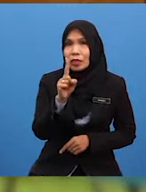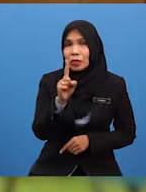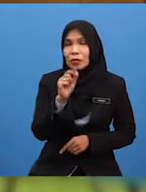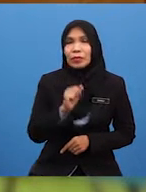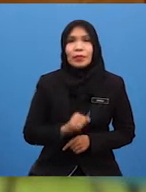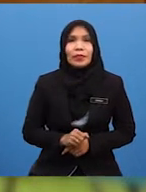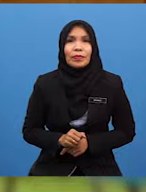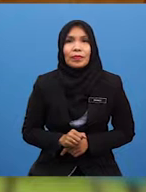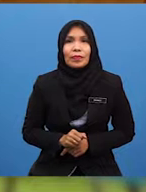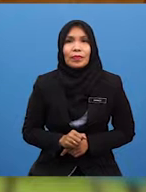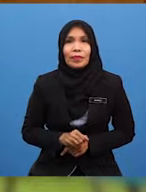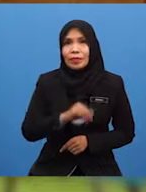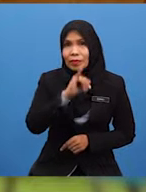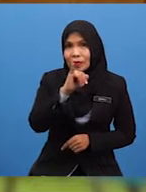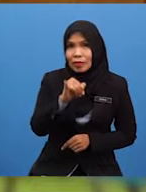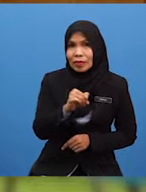A.1.